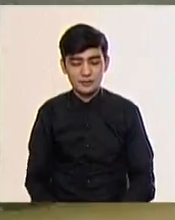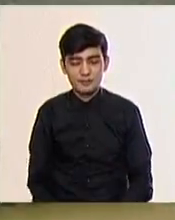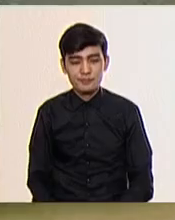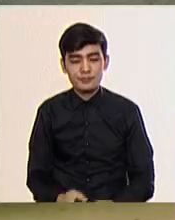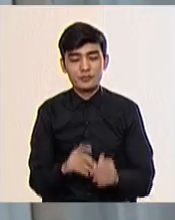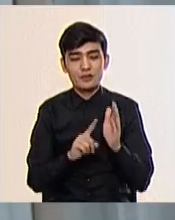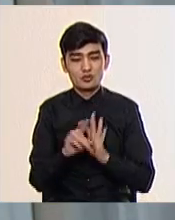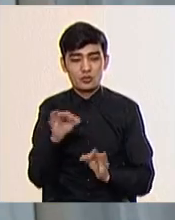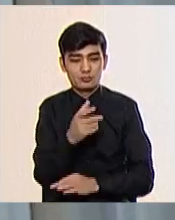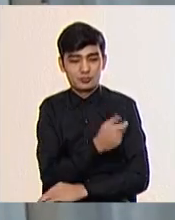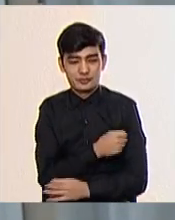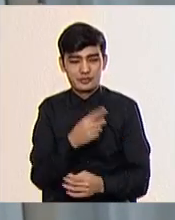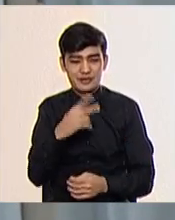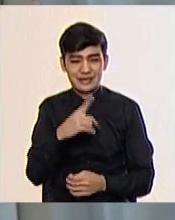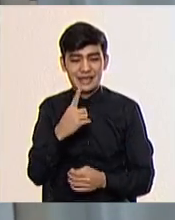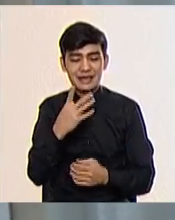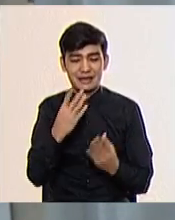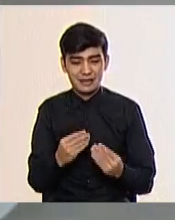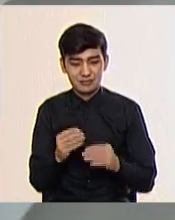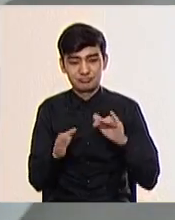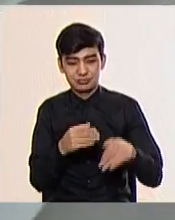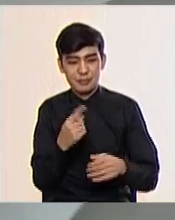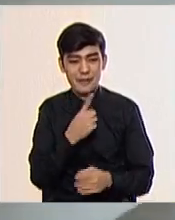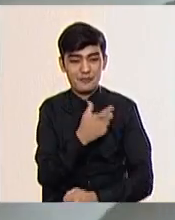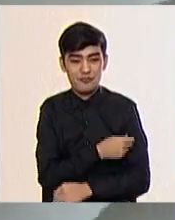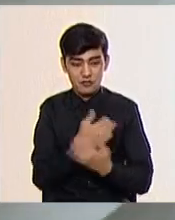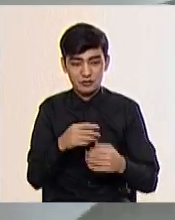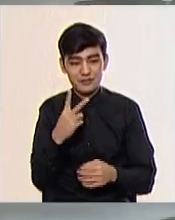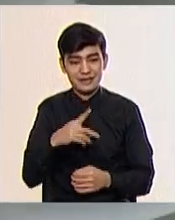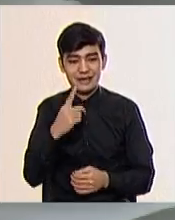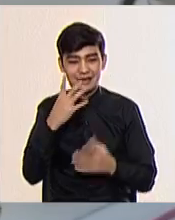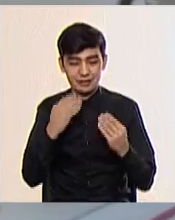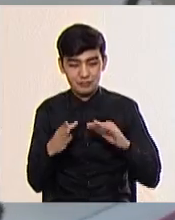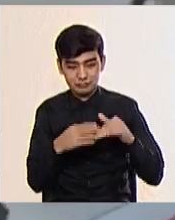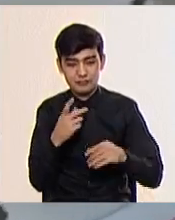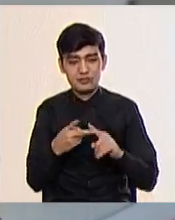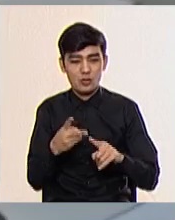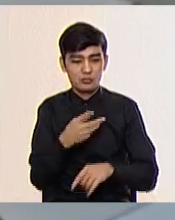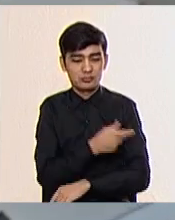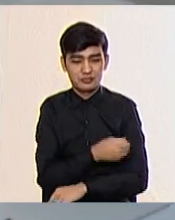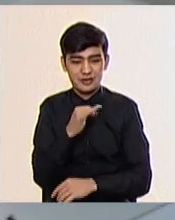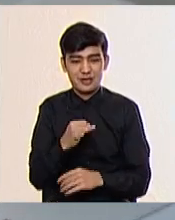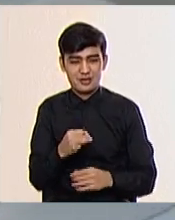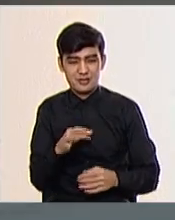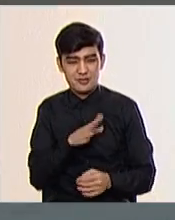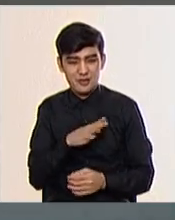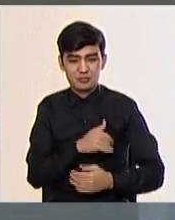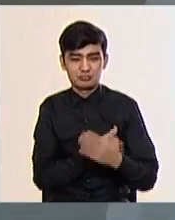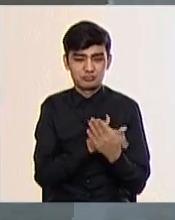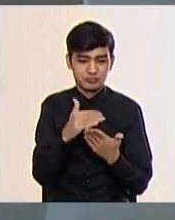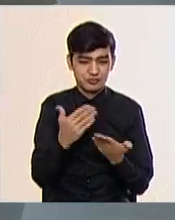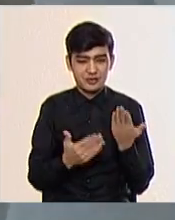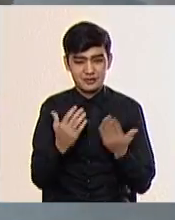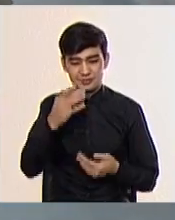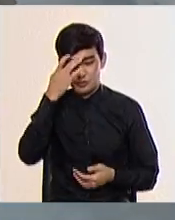Ревакцинация должна проходить через 21 день после первой прививки. Даже на втором этапе у людей могут возникнуть озноб, повышение температуры